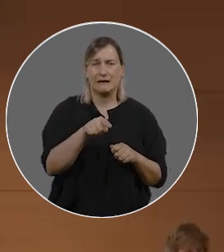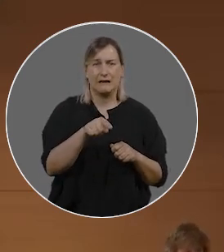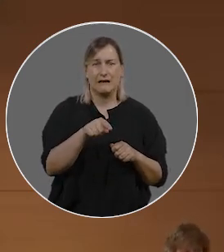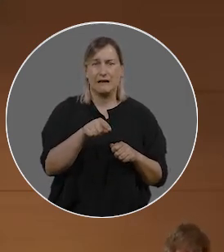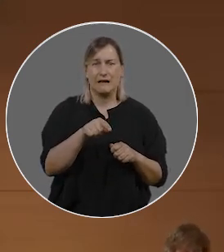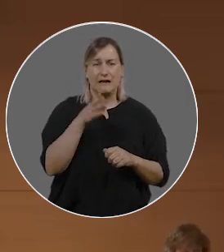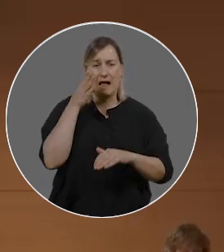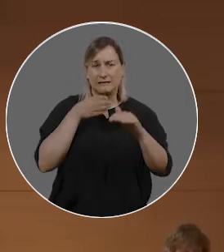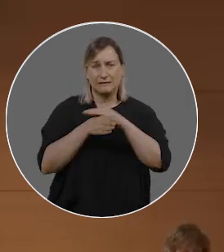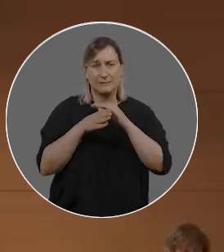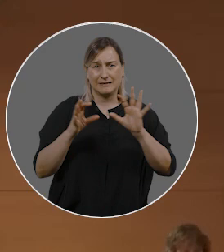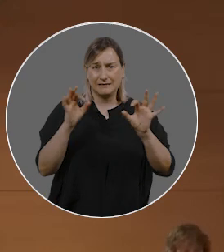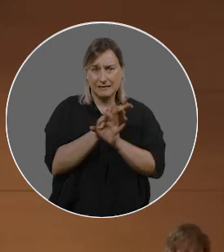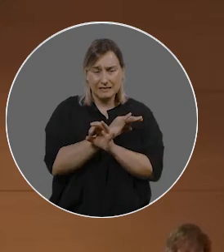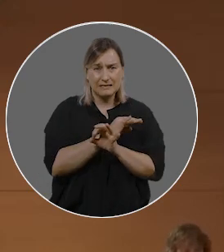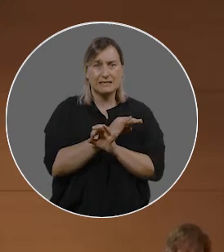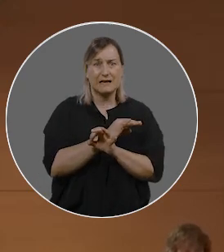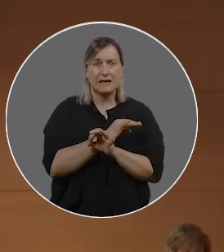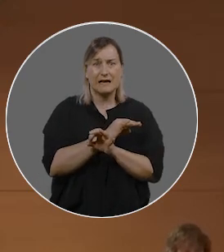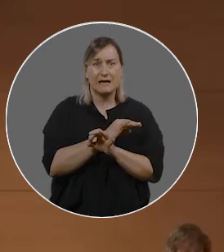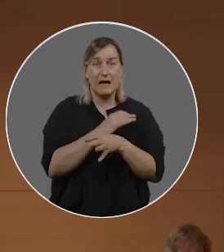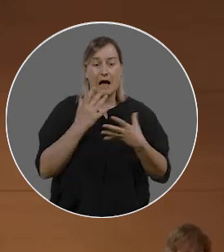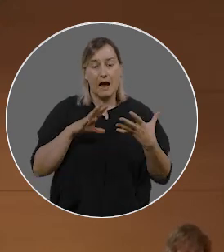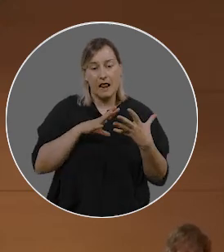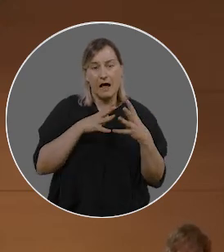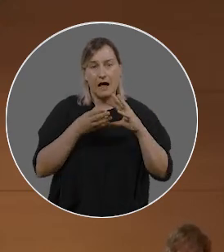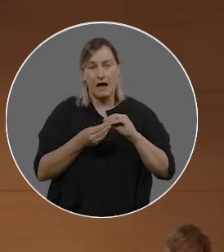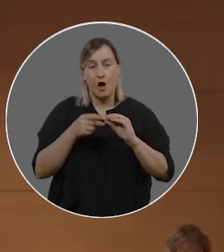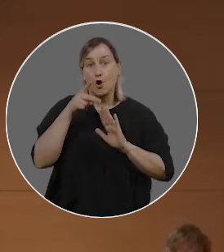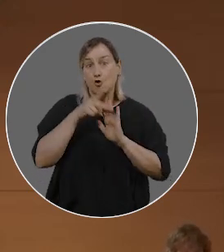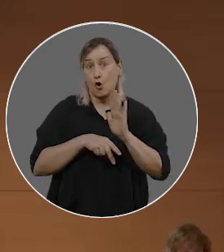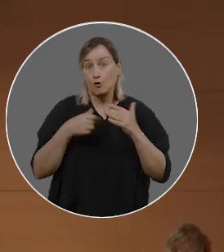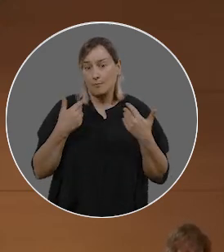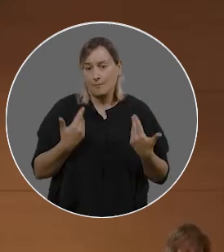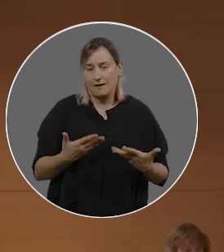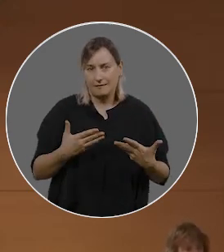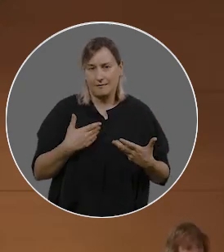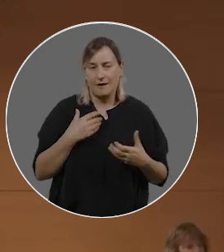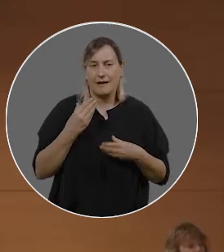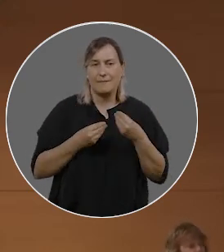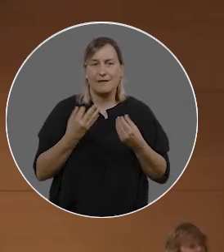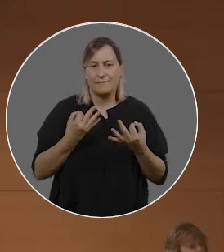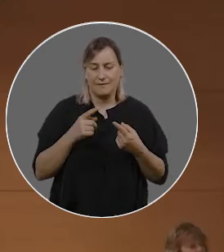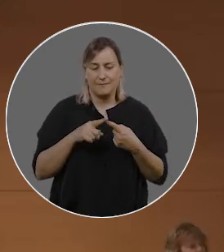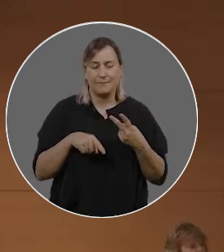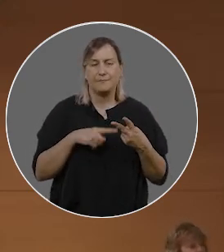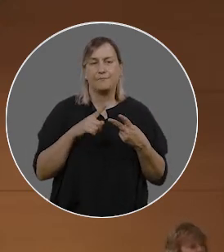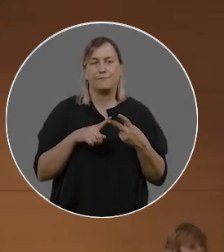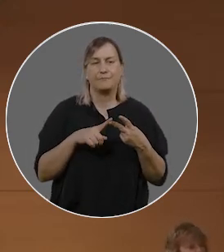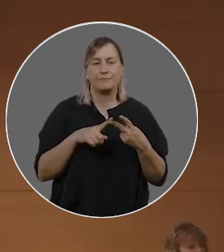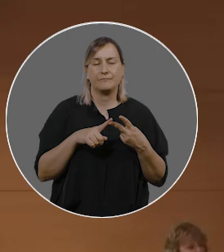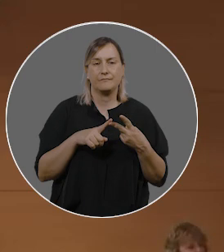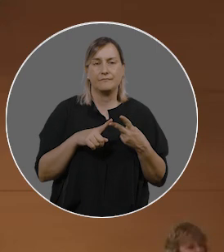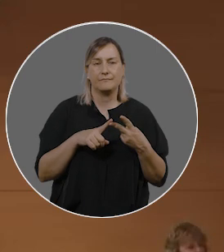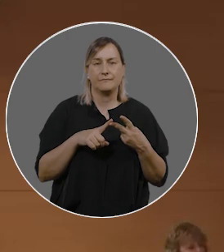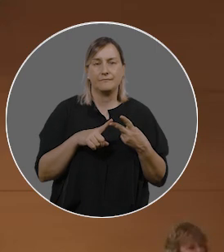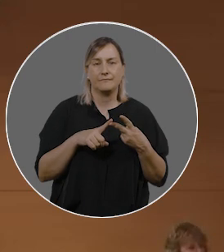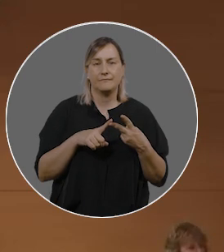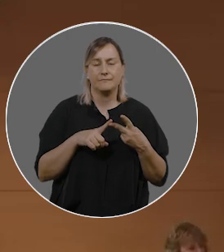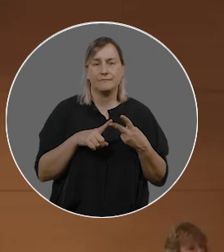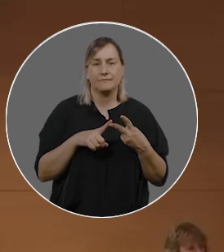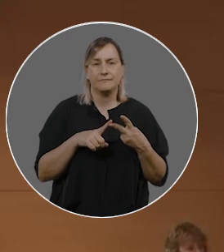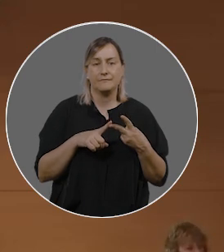que no es van fer amb accessibilitat? Com els hi aplica la normativa? Què és el que hem de fer? I la